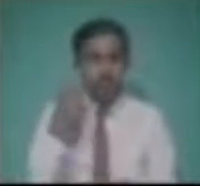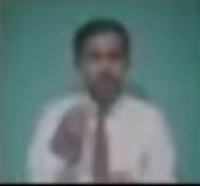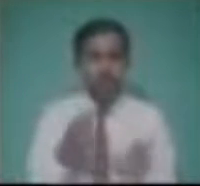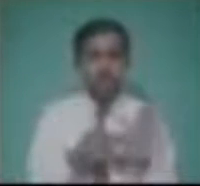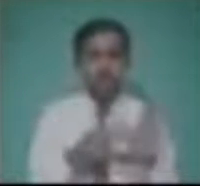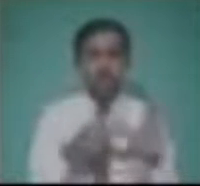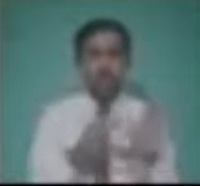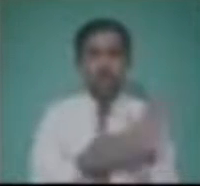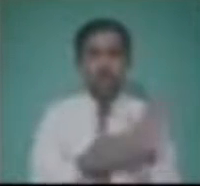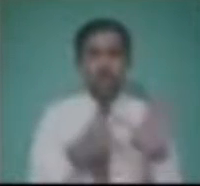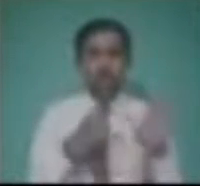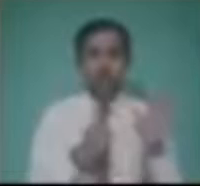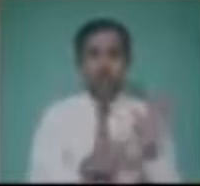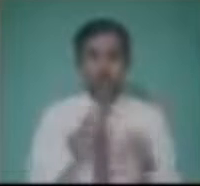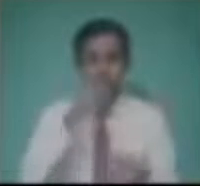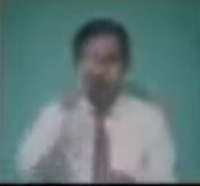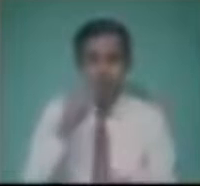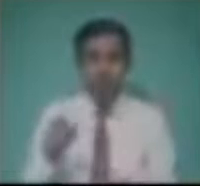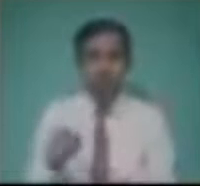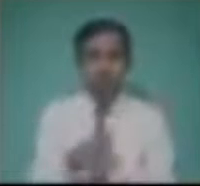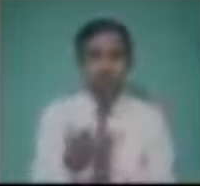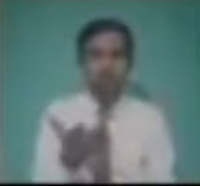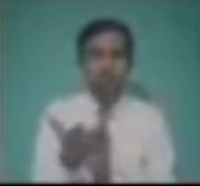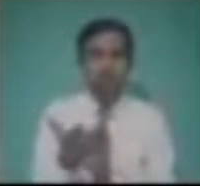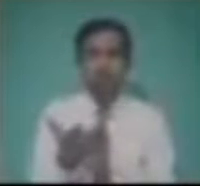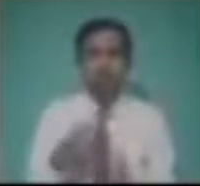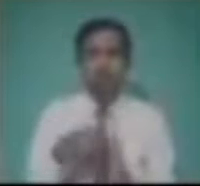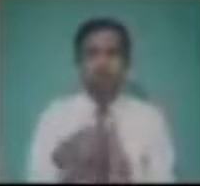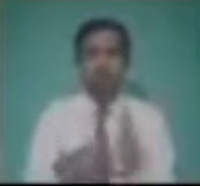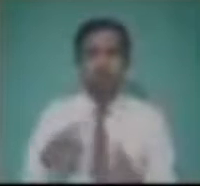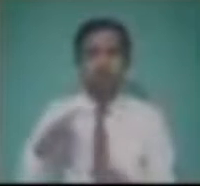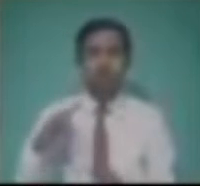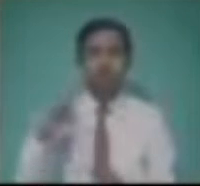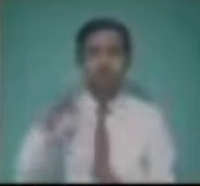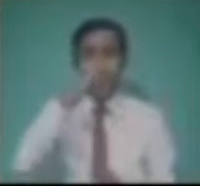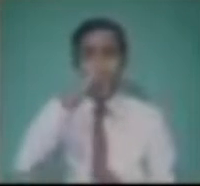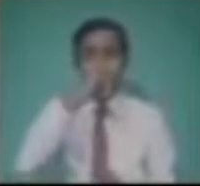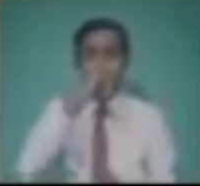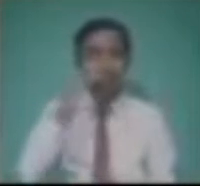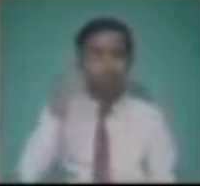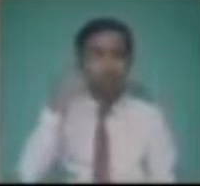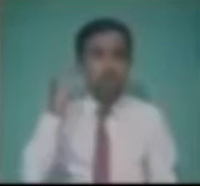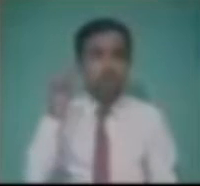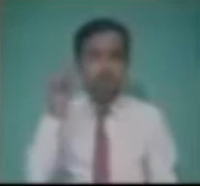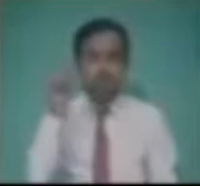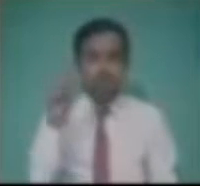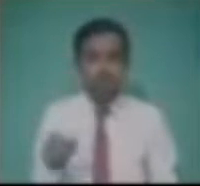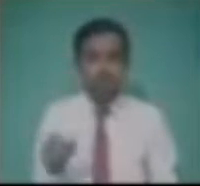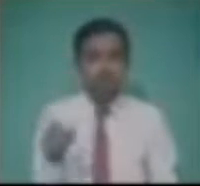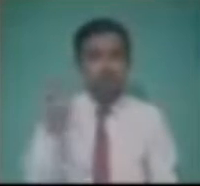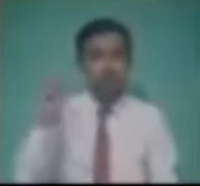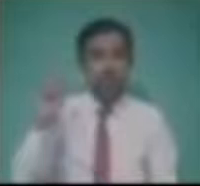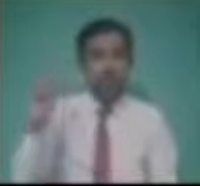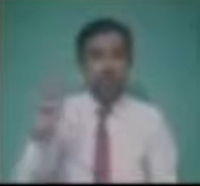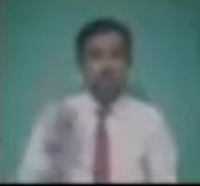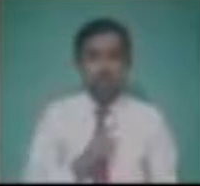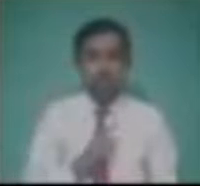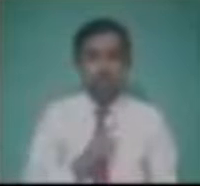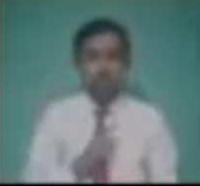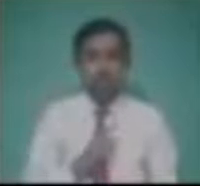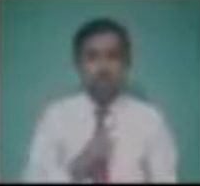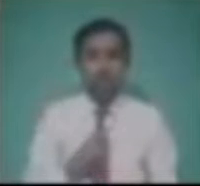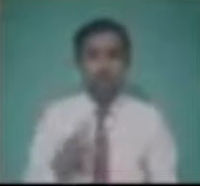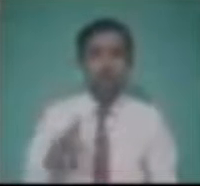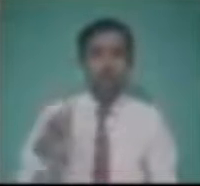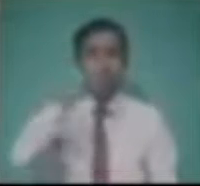නාමල් රාජපක්ෂ මැතුවා මෙතන නෑ ශ්‍රී ලංකන් ගුවන් සේවයේ ගුවන් සේවිකාවා එහෙන් වැටුප් ගන්නවා